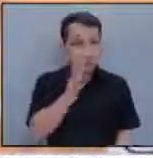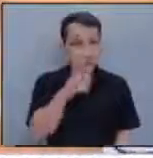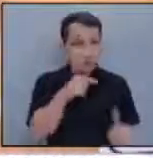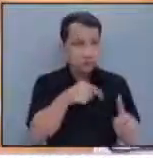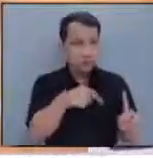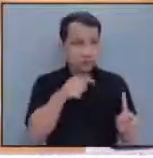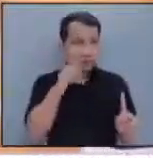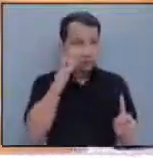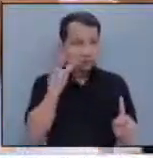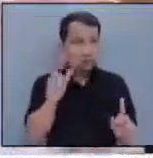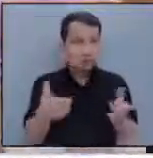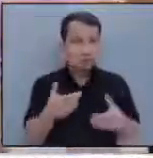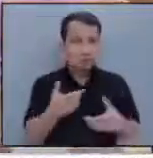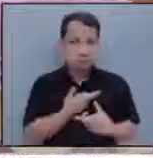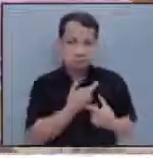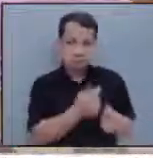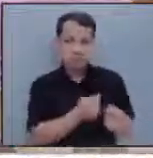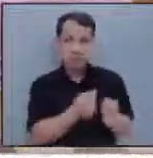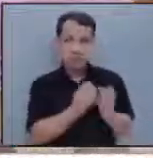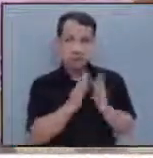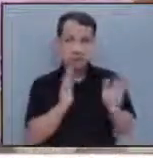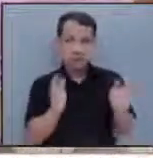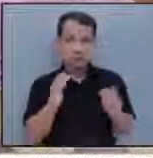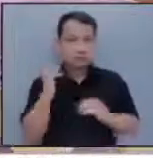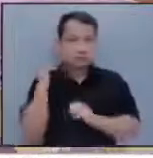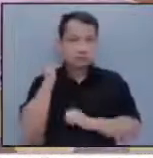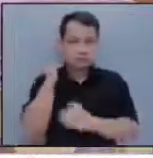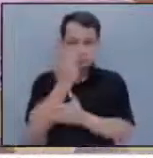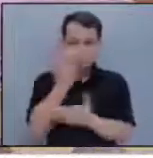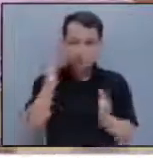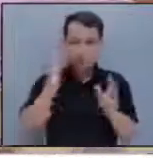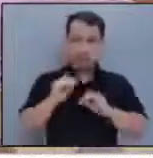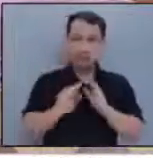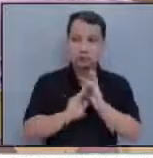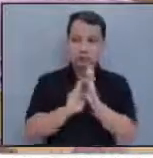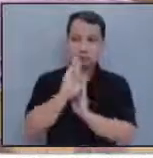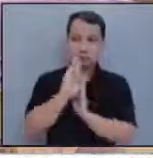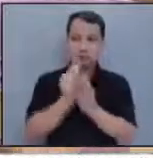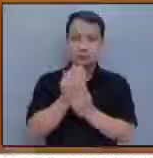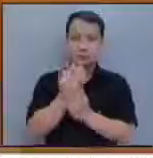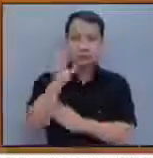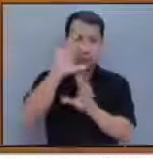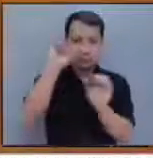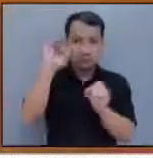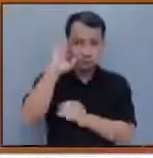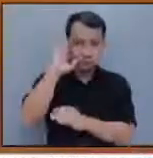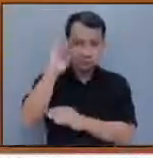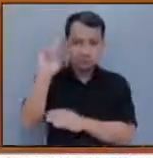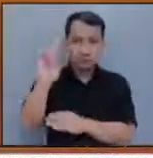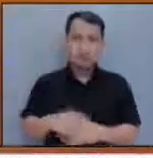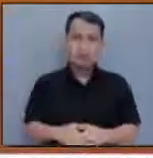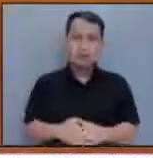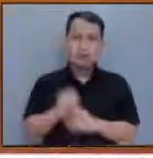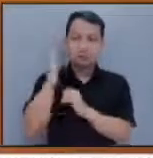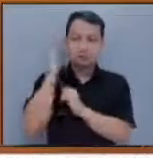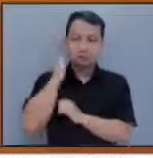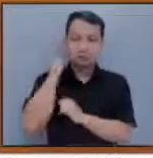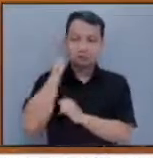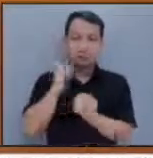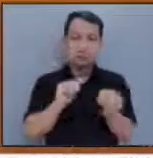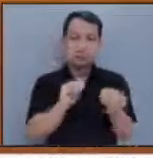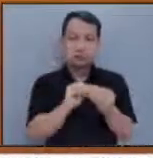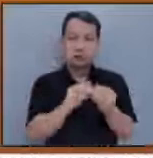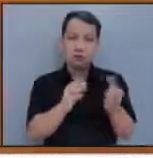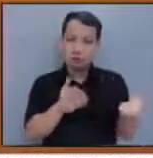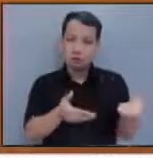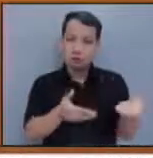ng tiwalang malaki ang pag-asa ng bansang umunlad sa ilalim ni Pangulong Marcos, umaasang maisakatuparan ng